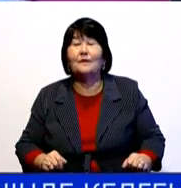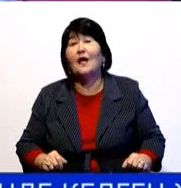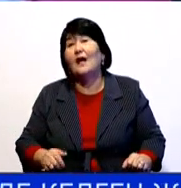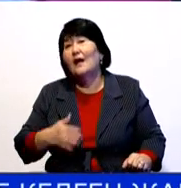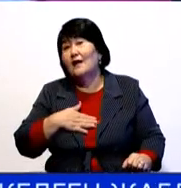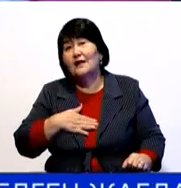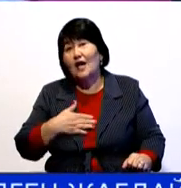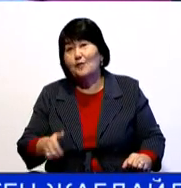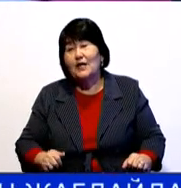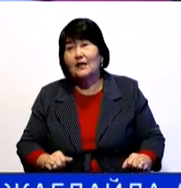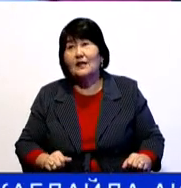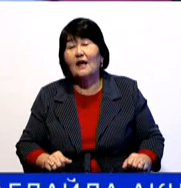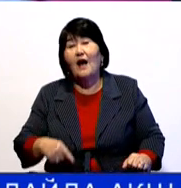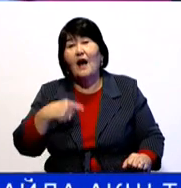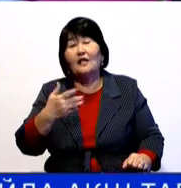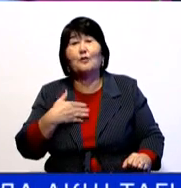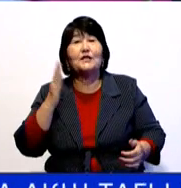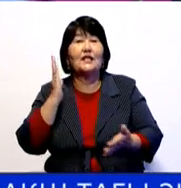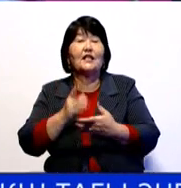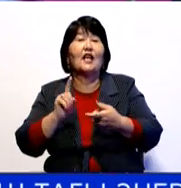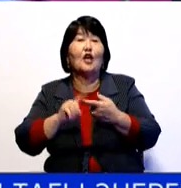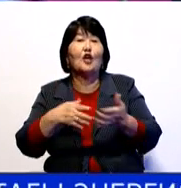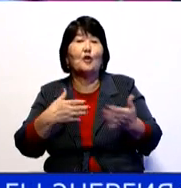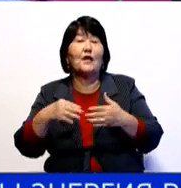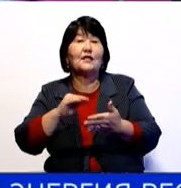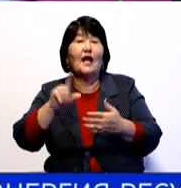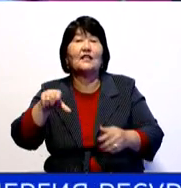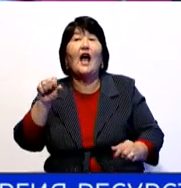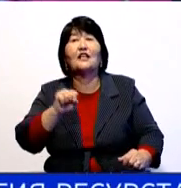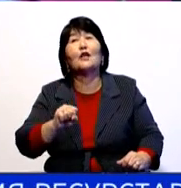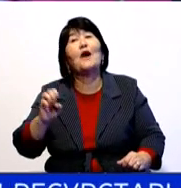Рахмет. Айта кетейік, бізбен тікелей байланыста болған әріптесіміз Азамат Әуесхан.